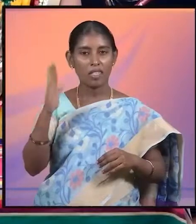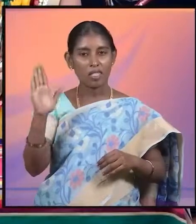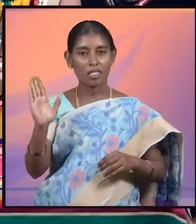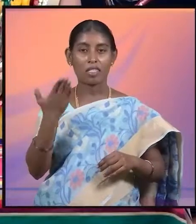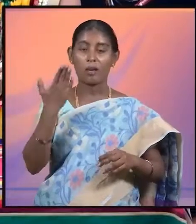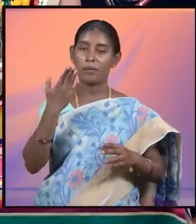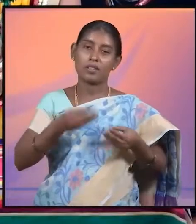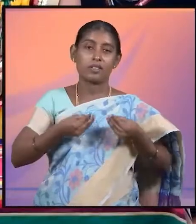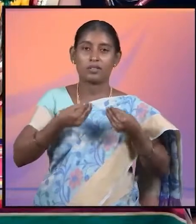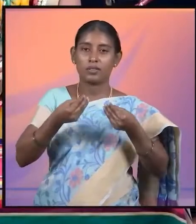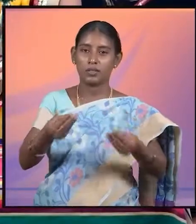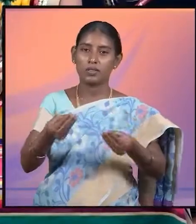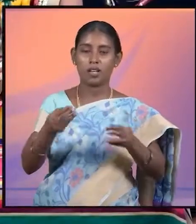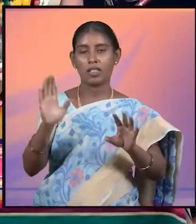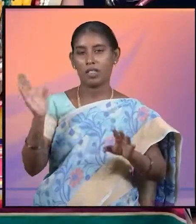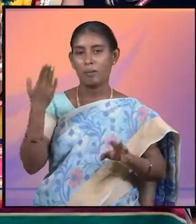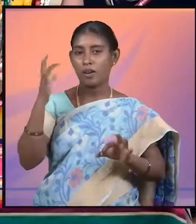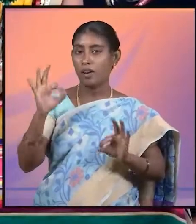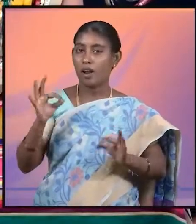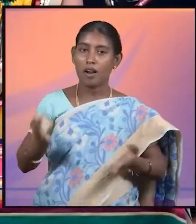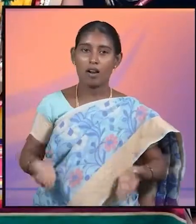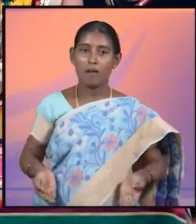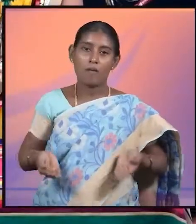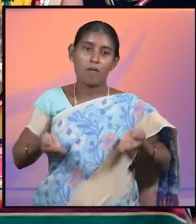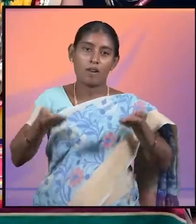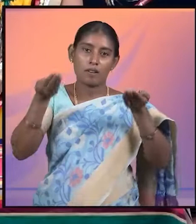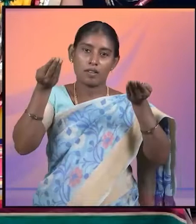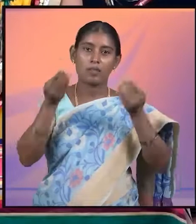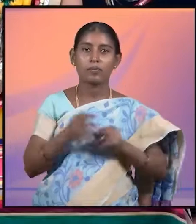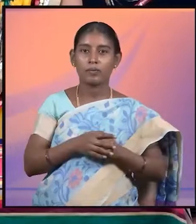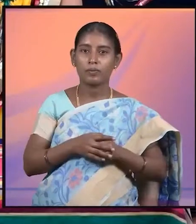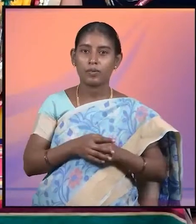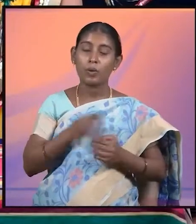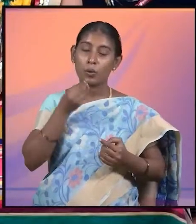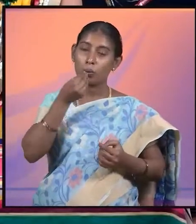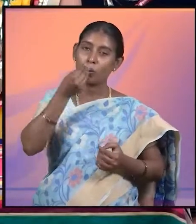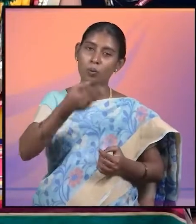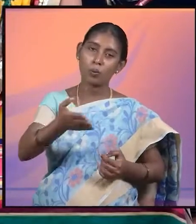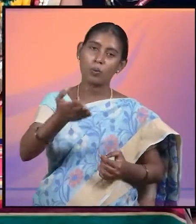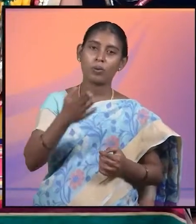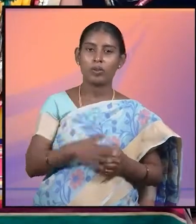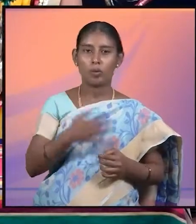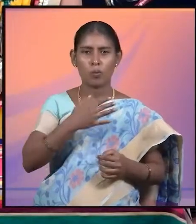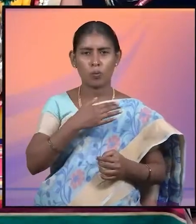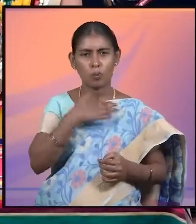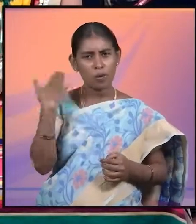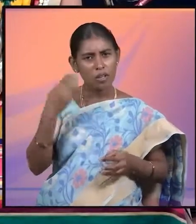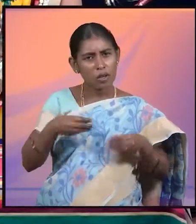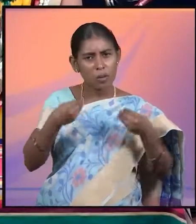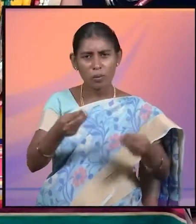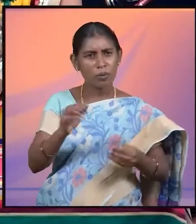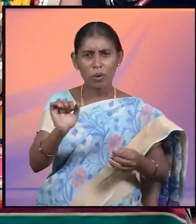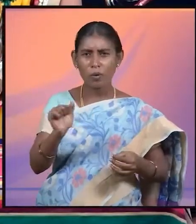தமிழாலே உயர்வை பெற்றாங்க. எப்படி எப்படி? தூது போனாங்களா, துயரை